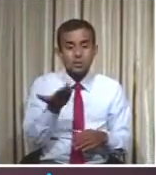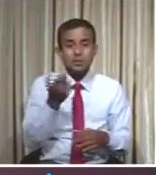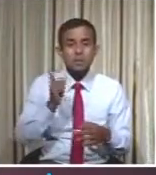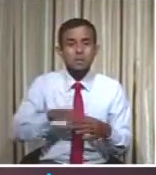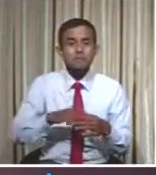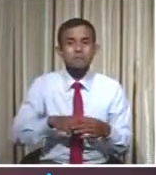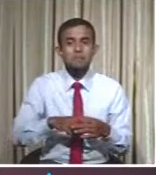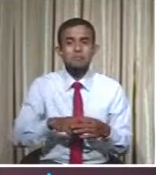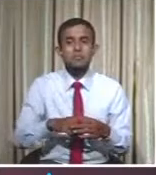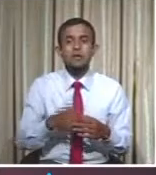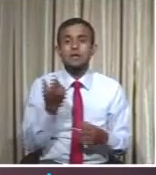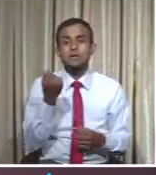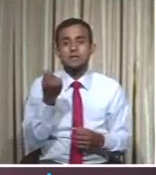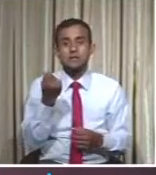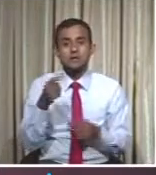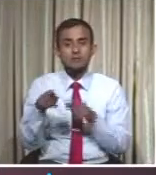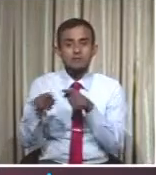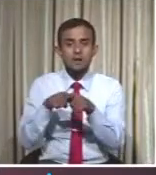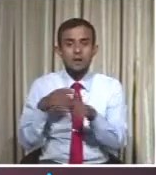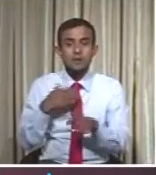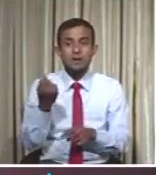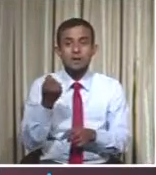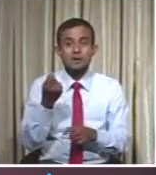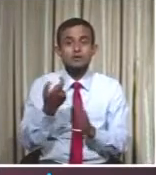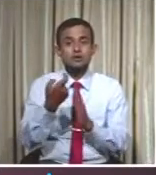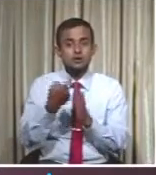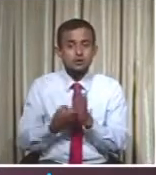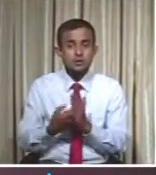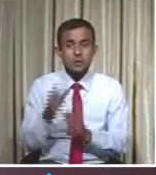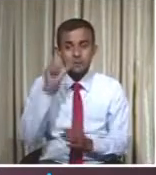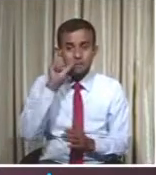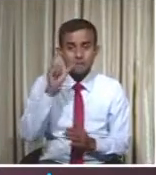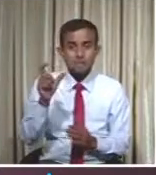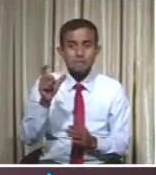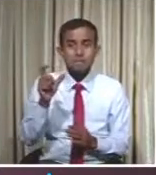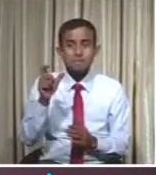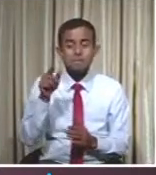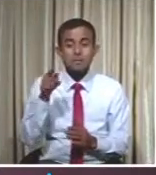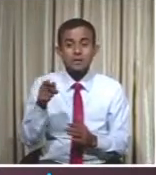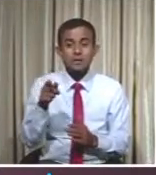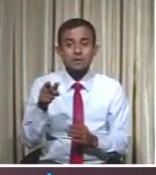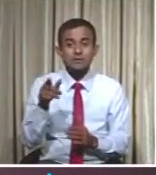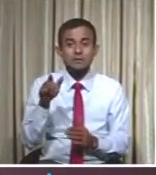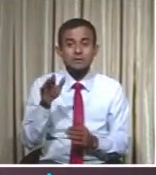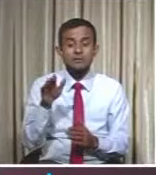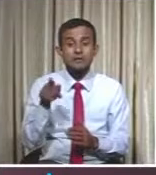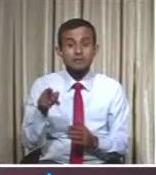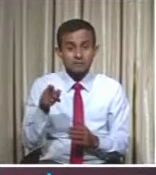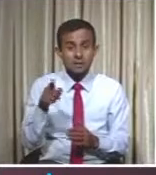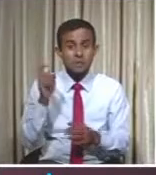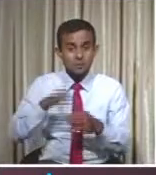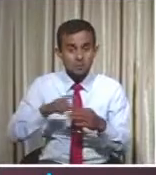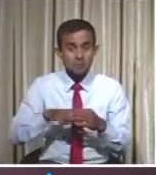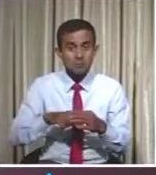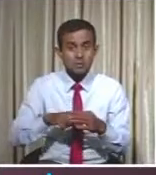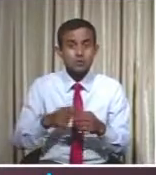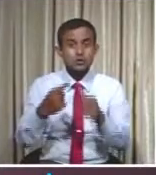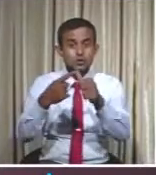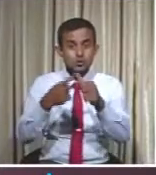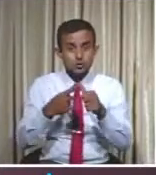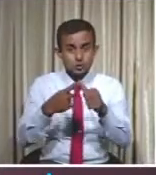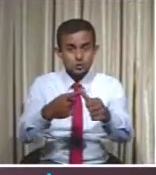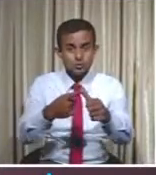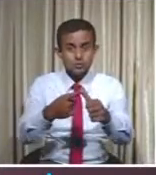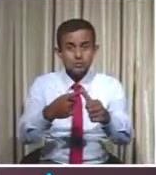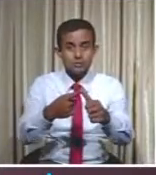ප්‍රශ්නද ආර්ථික වශයෙන් අපේ ආර්ථික නිර්ණායක දිහා බලනකොට ඒවට ඒ ප්‍රශ්න වලට තියෙන